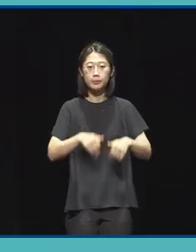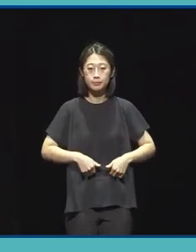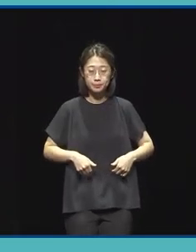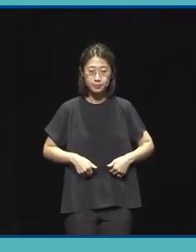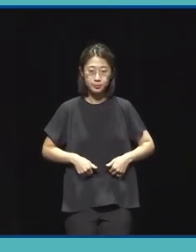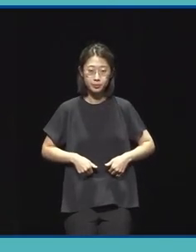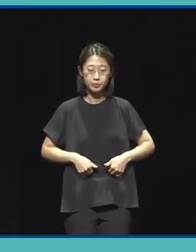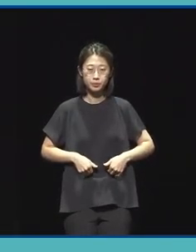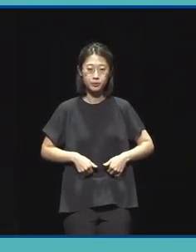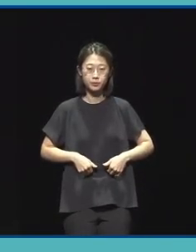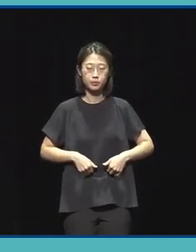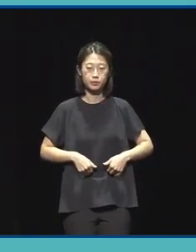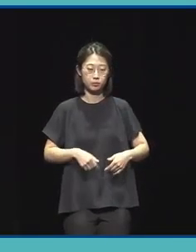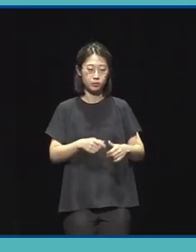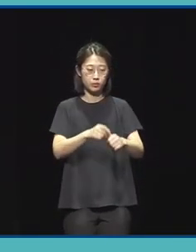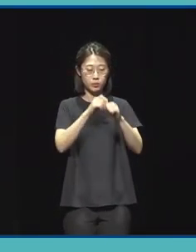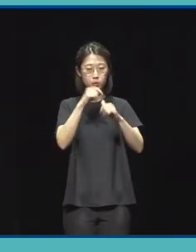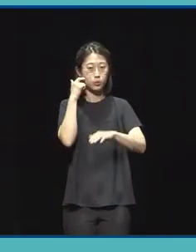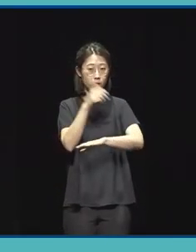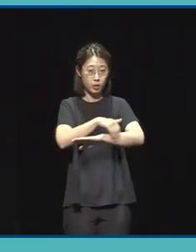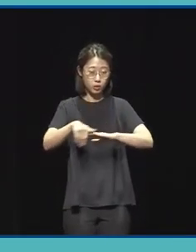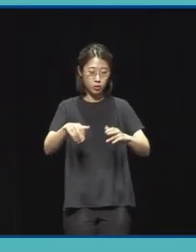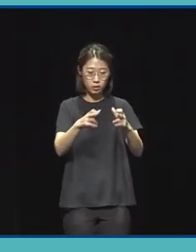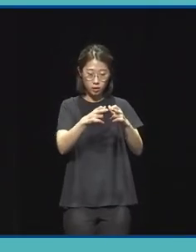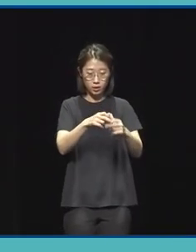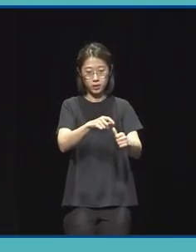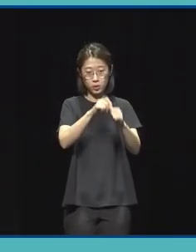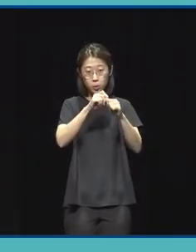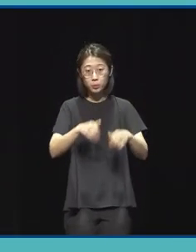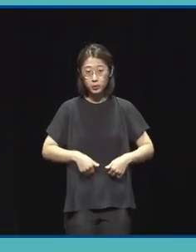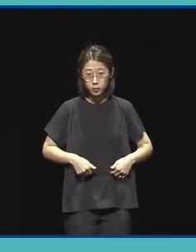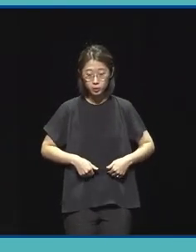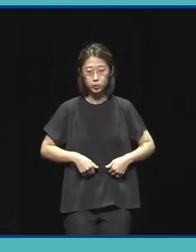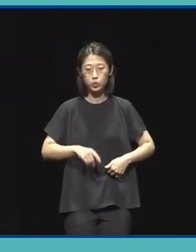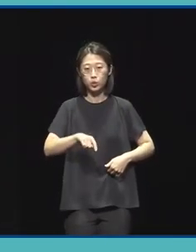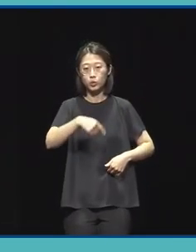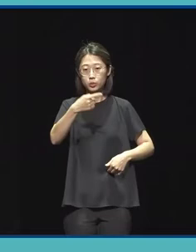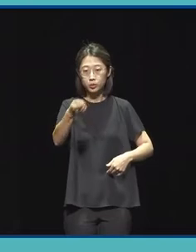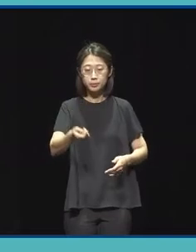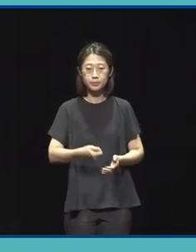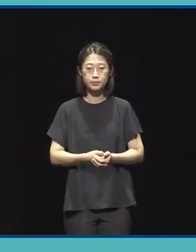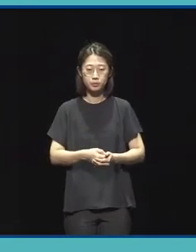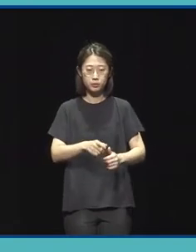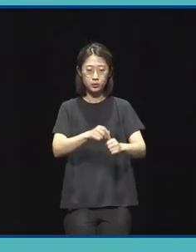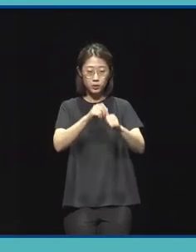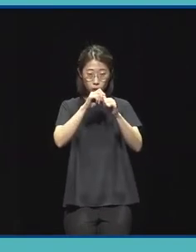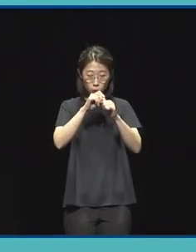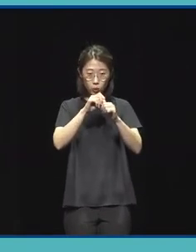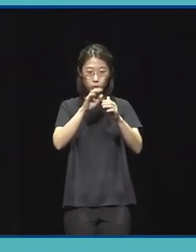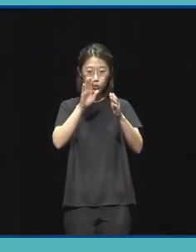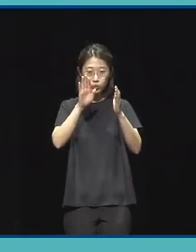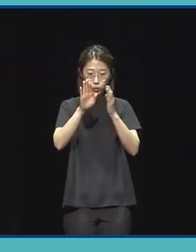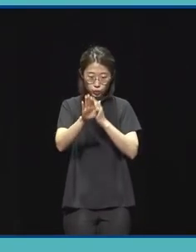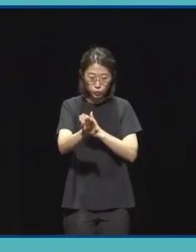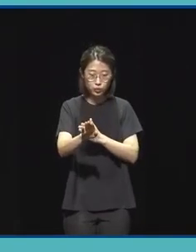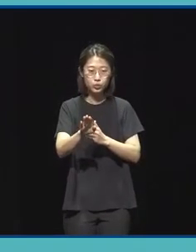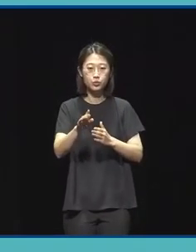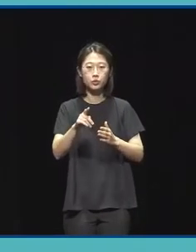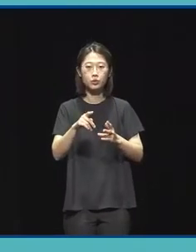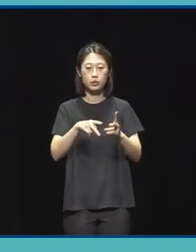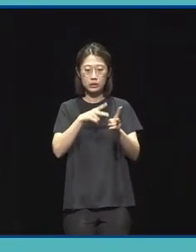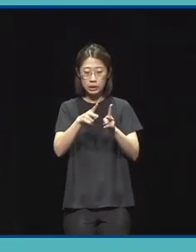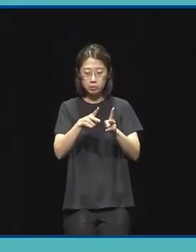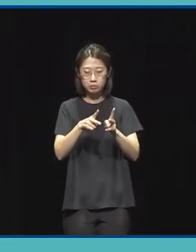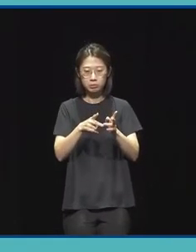시 제출한 채용 계획에 따라 장애인을 채용하여야 하며 채용이 완료될 때까지 사업 개시가 불가합니다.